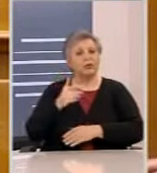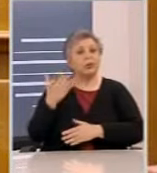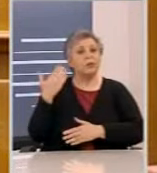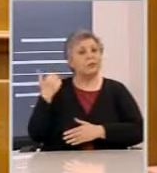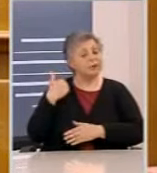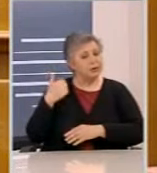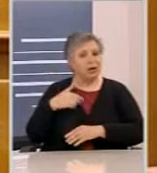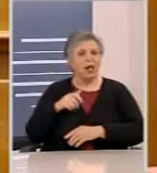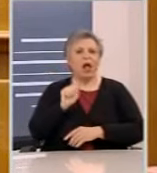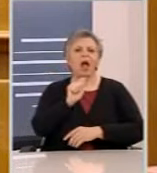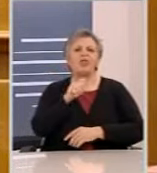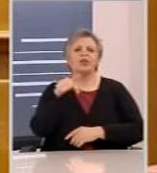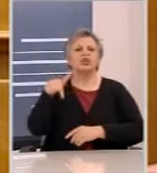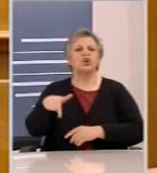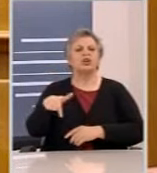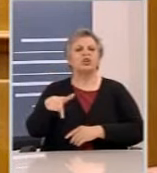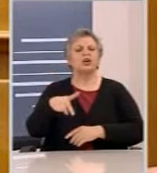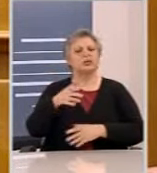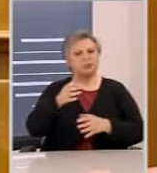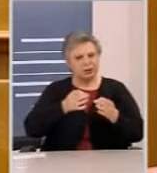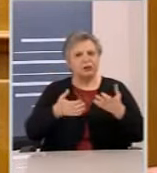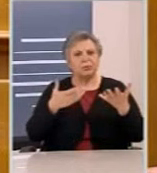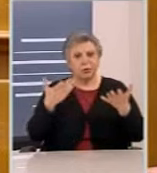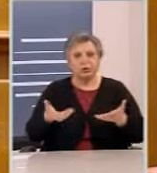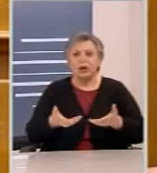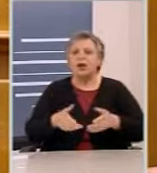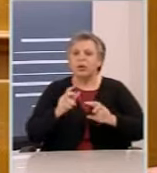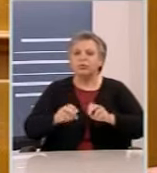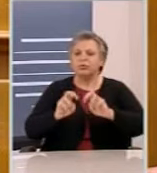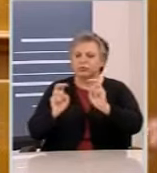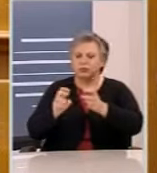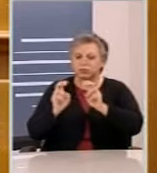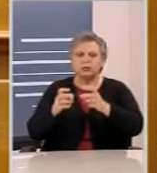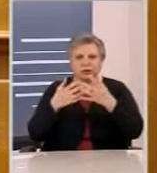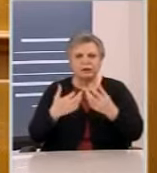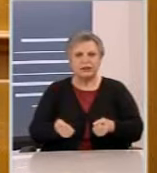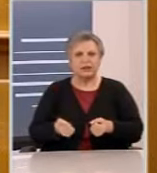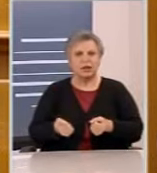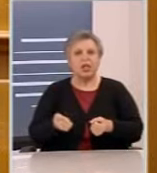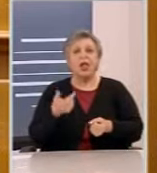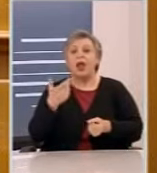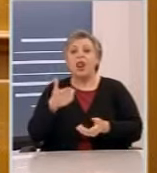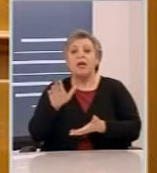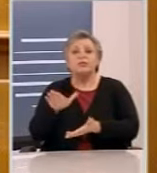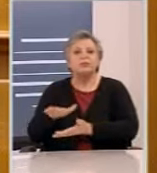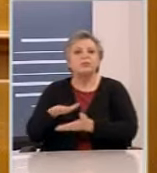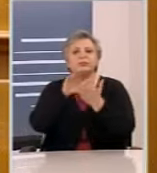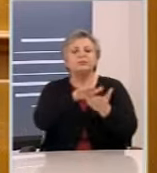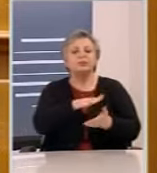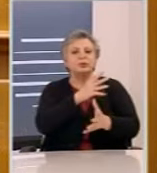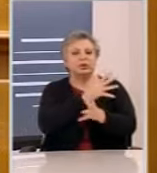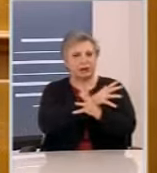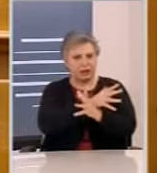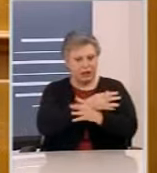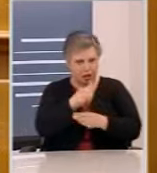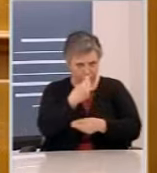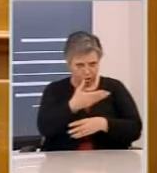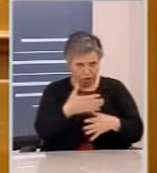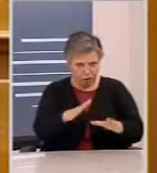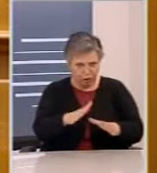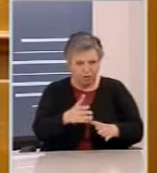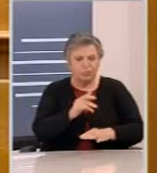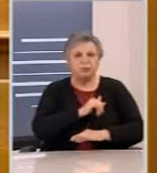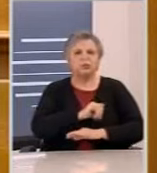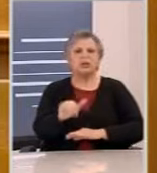Χαρήκαμε. Πήγε κανένα στον εισαγγελέα? Εμείς πήγαμε το πρώτο πόρισμα με δική μας